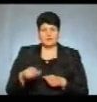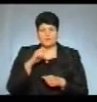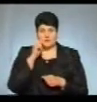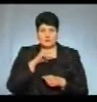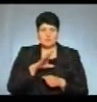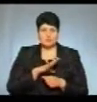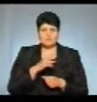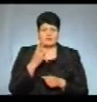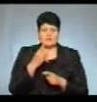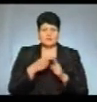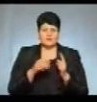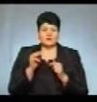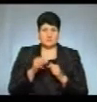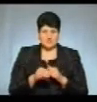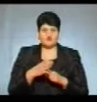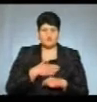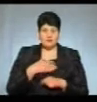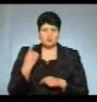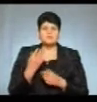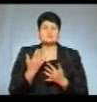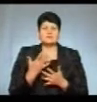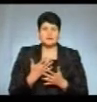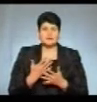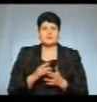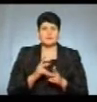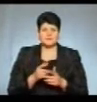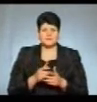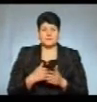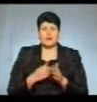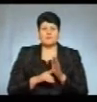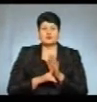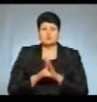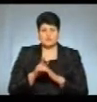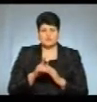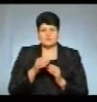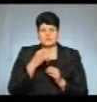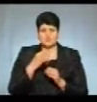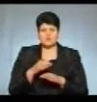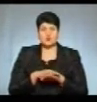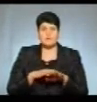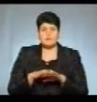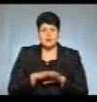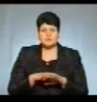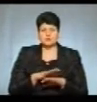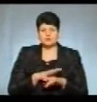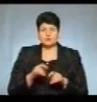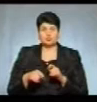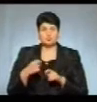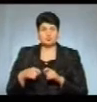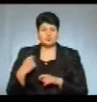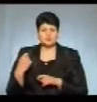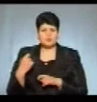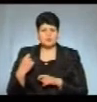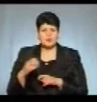тисячі. В нашій області скільки і якого характеру фіксуєте? Ну, в нас на початках, я скажу, що дуже масово були порушення